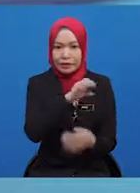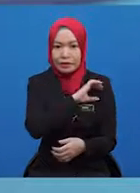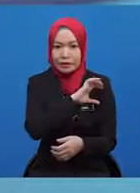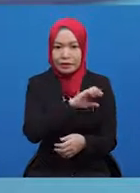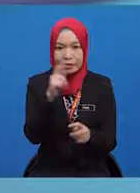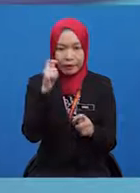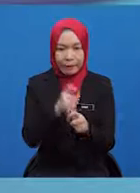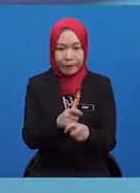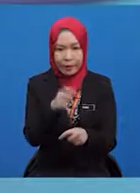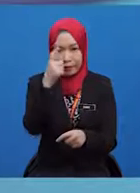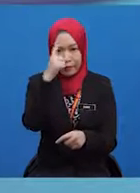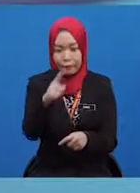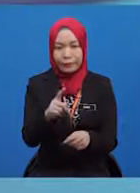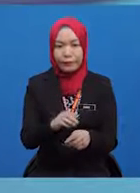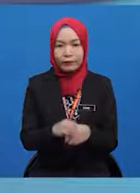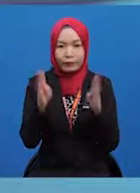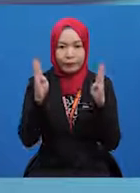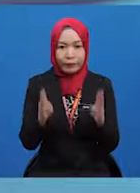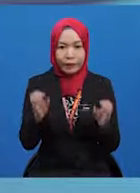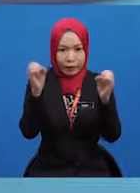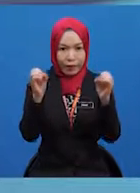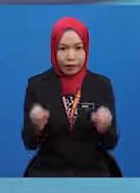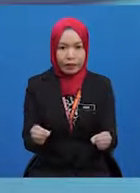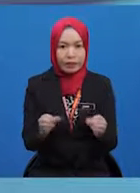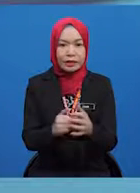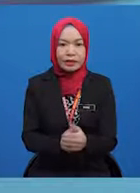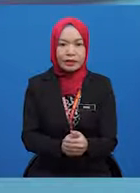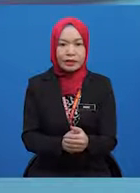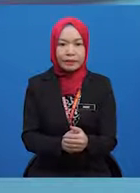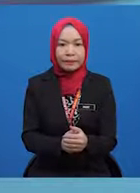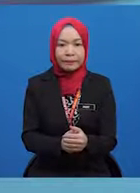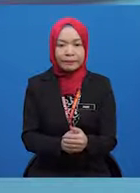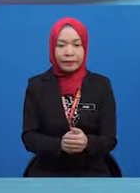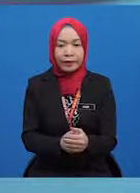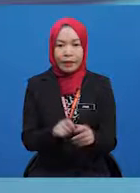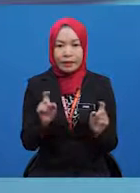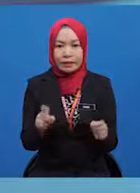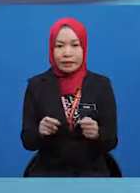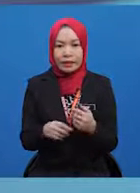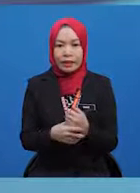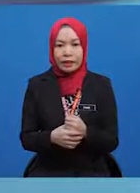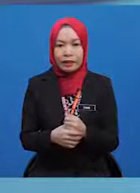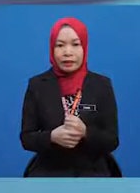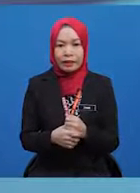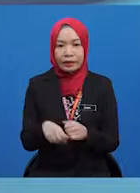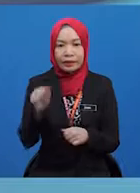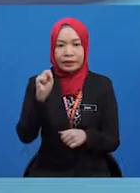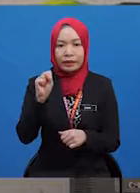untuk organisasi, keaslian dan keteguhan.